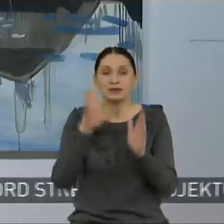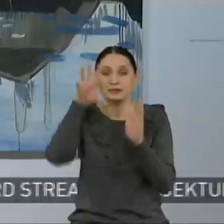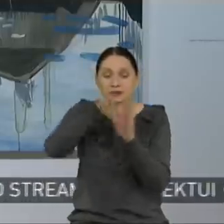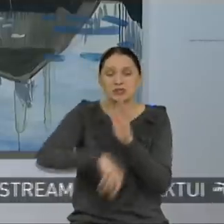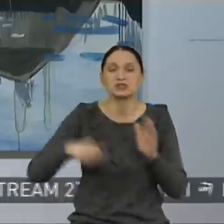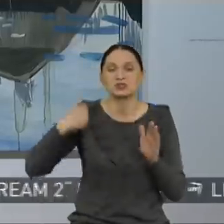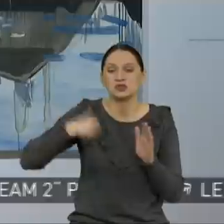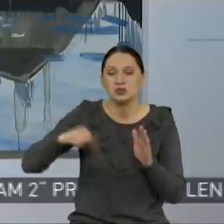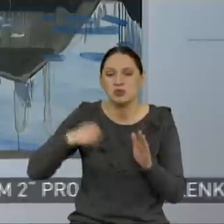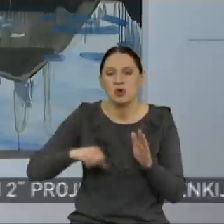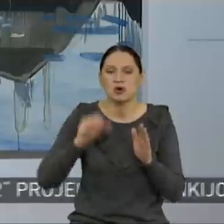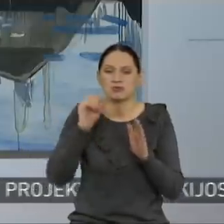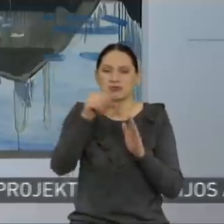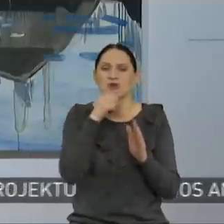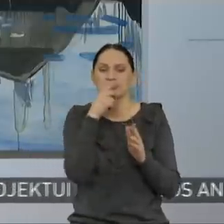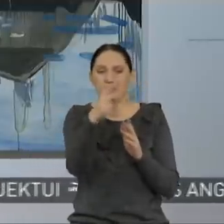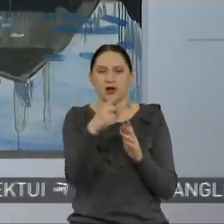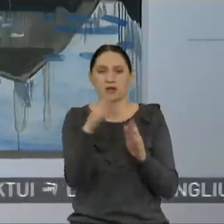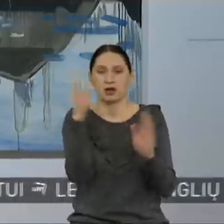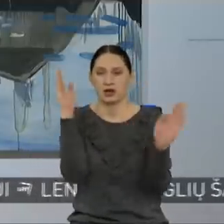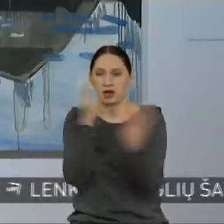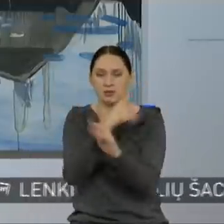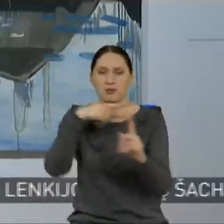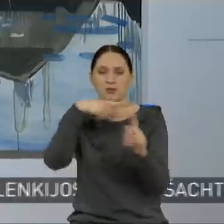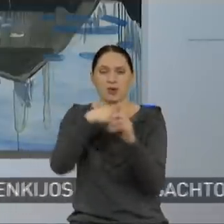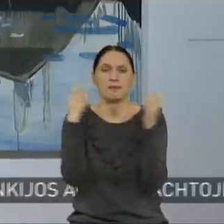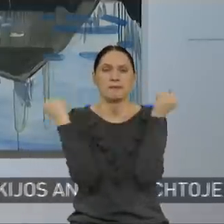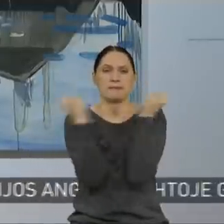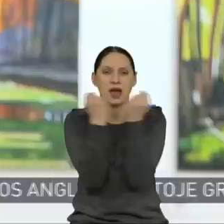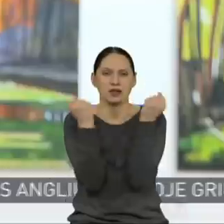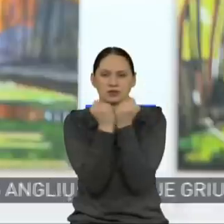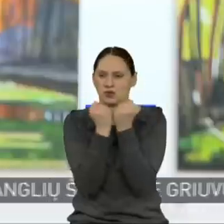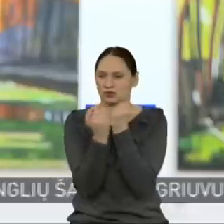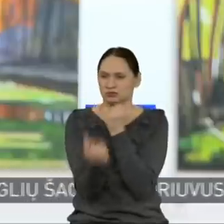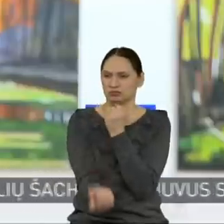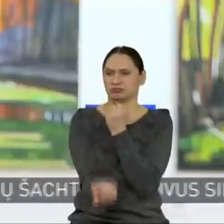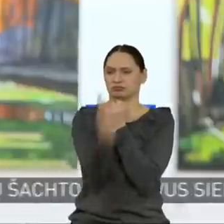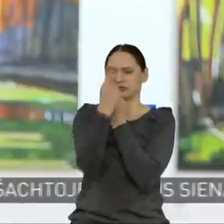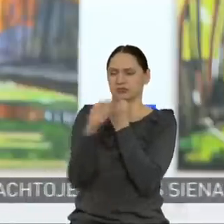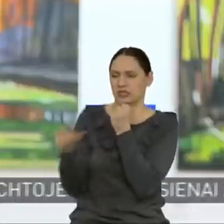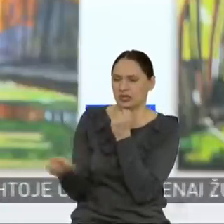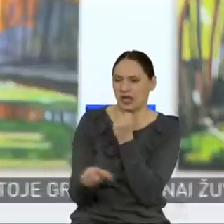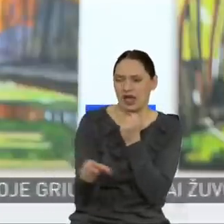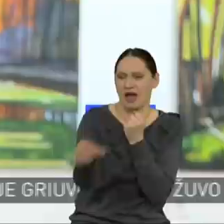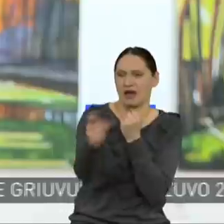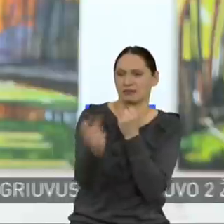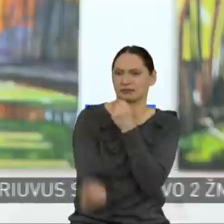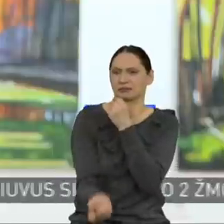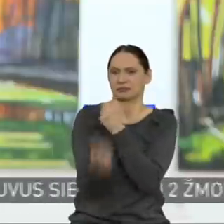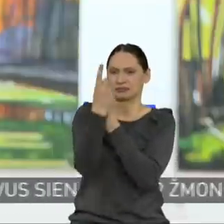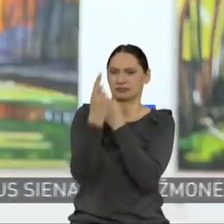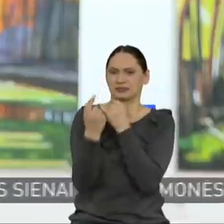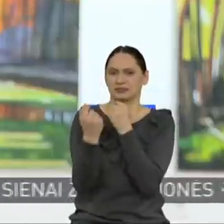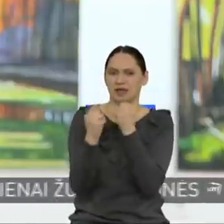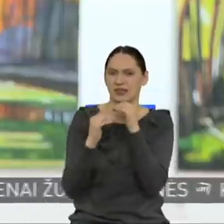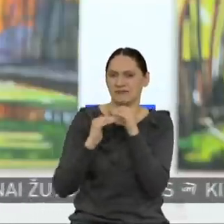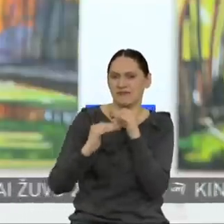ten betono, sijų, kokių tai statinių takų, asfalto. Jinai to nerodo kaip